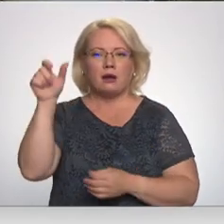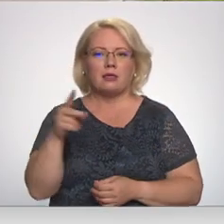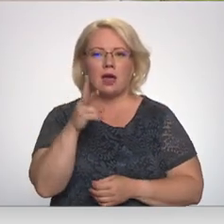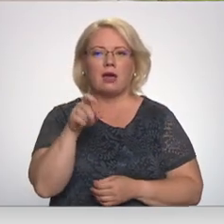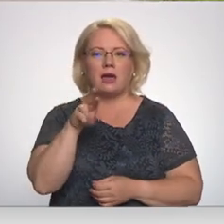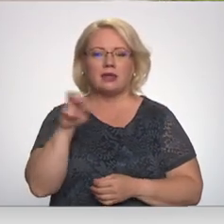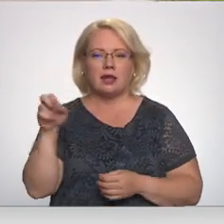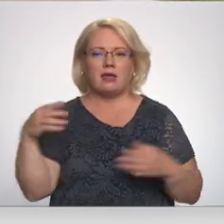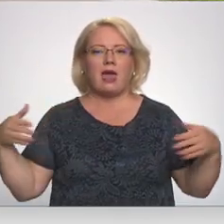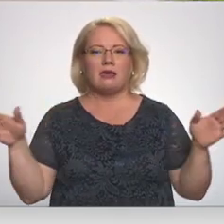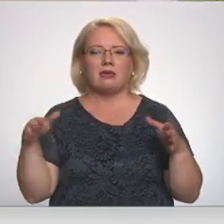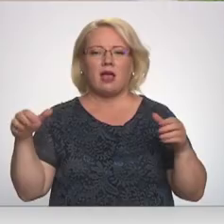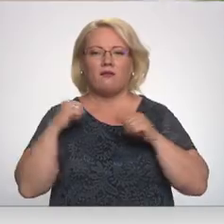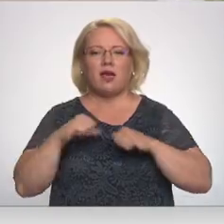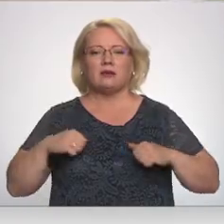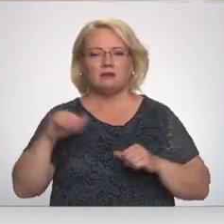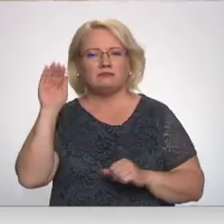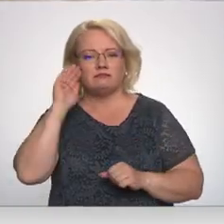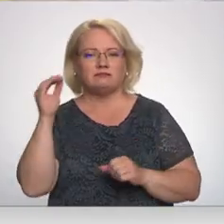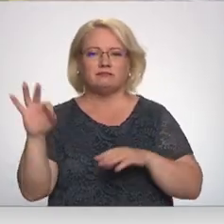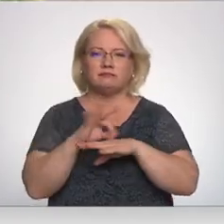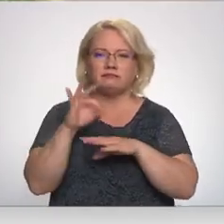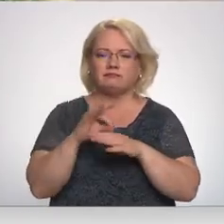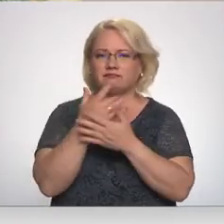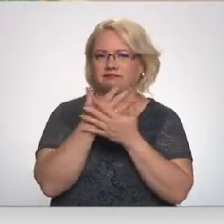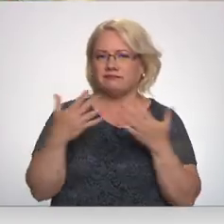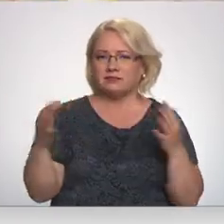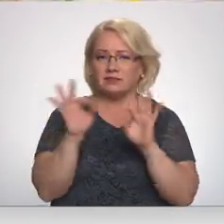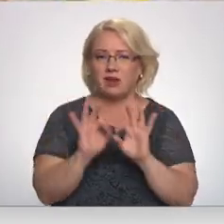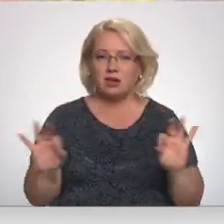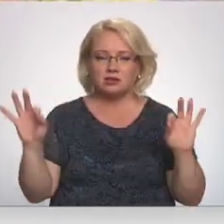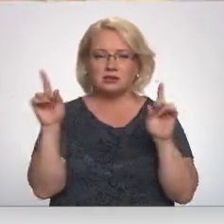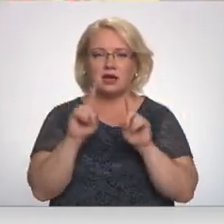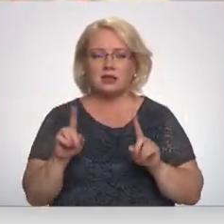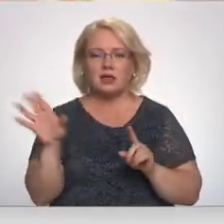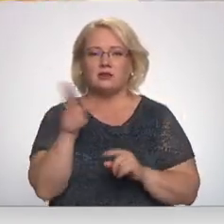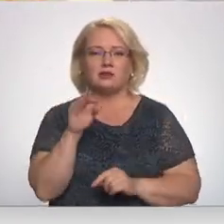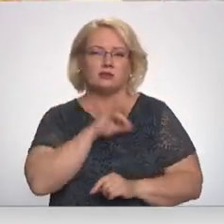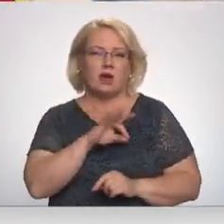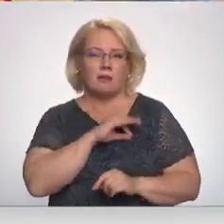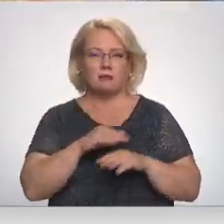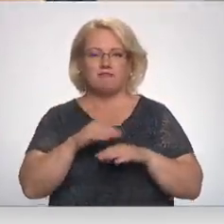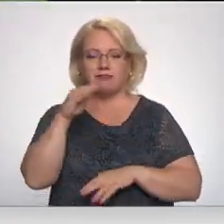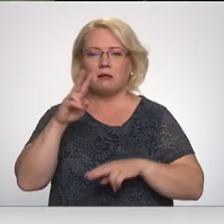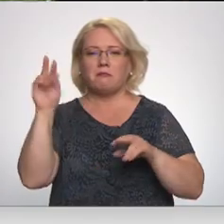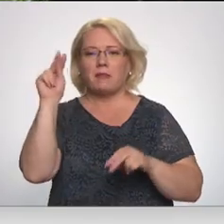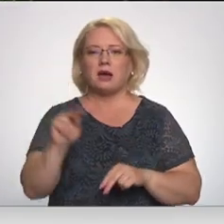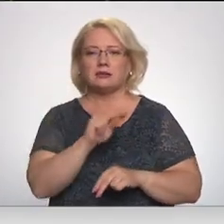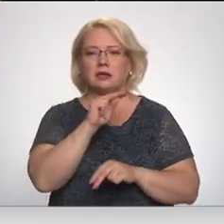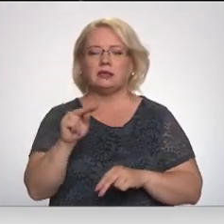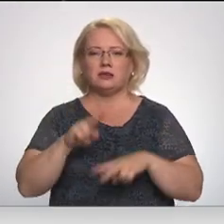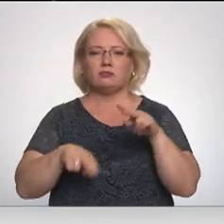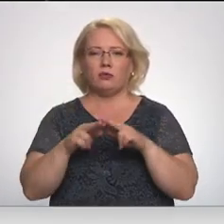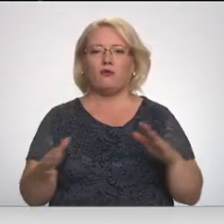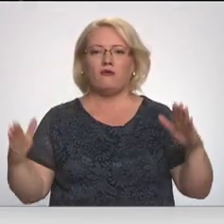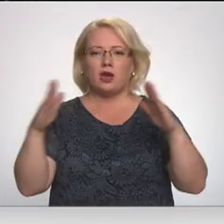vēstījumu, čakli strādājusi vērpjot un darinot skaistus izšuvumus, lai visu sapelnīto krātu dievnam uzcelšanai, kurā dieva